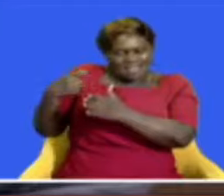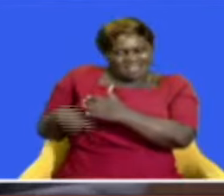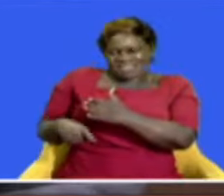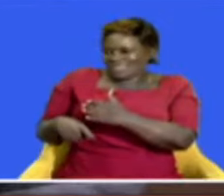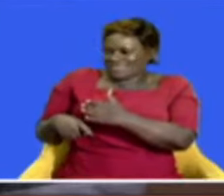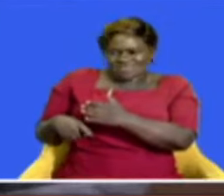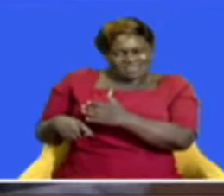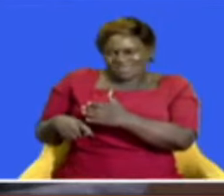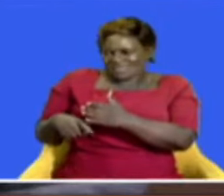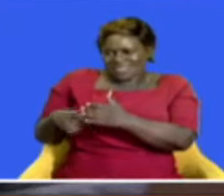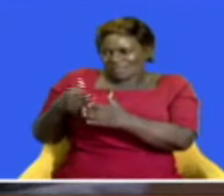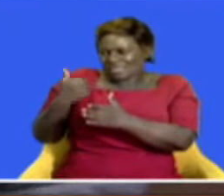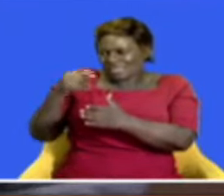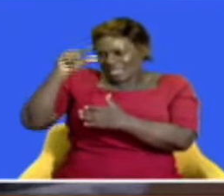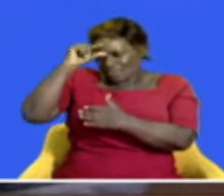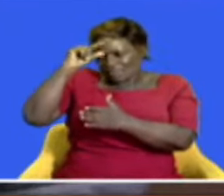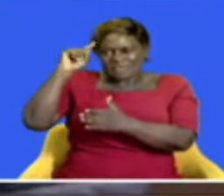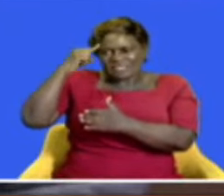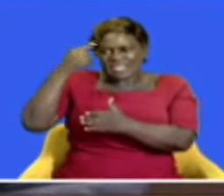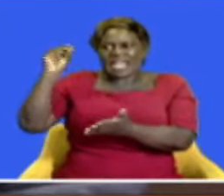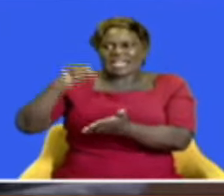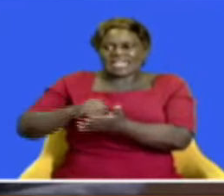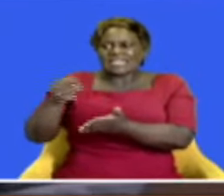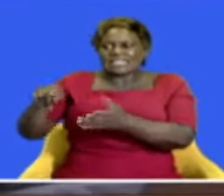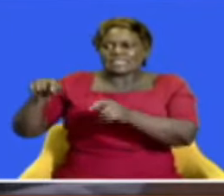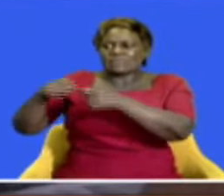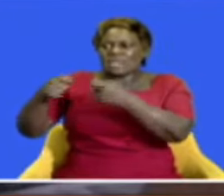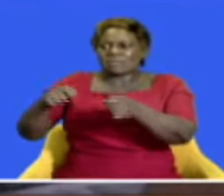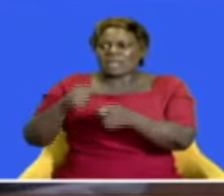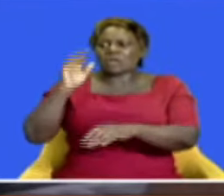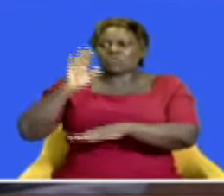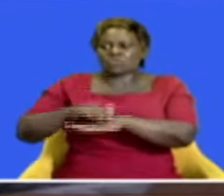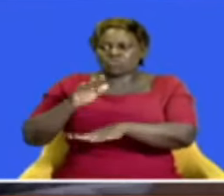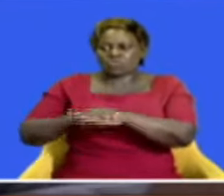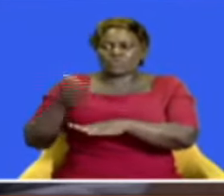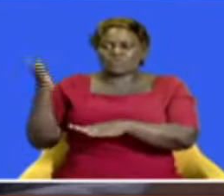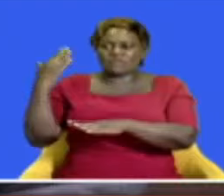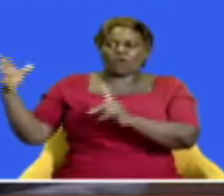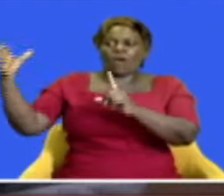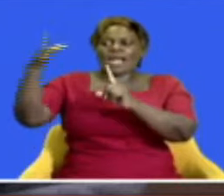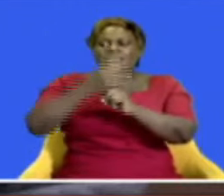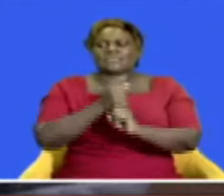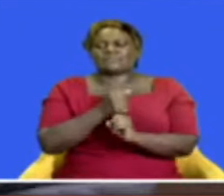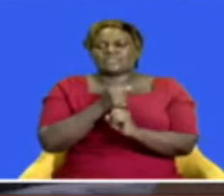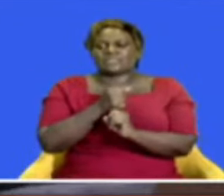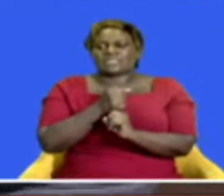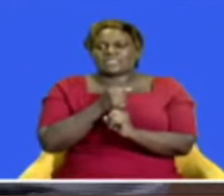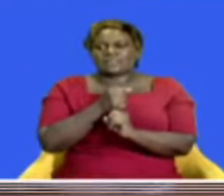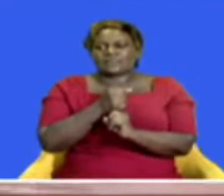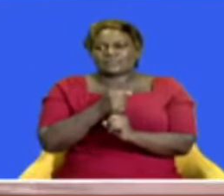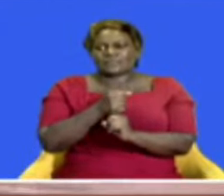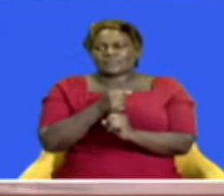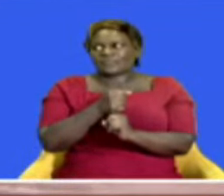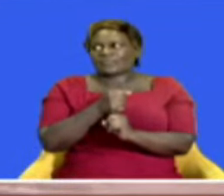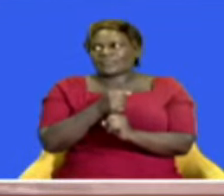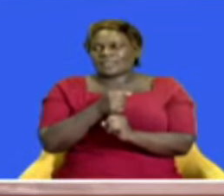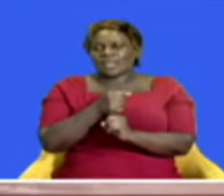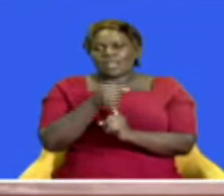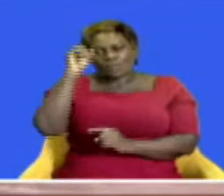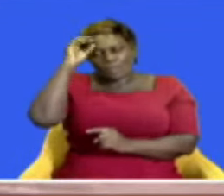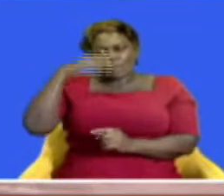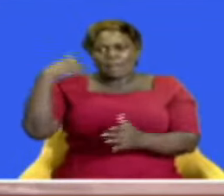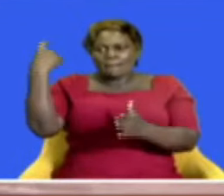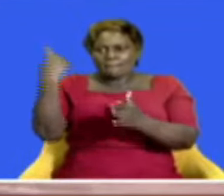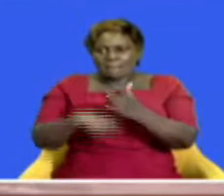serikali itilie mkazo, kwa sababu hiyo itaharibu ule wema ambao tayari imekwisha tengeneza. Na mmoja anasema, kwa maoni yangu